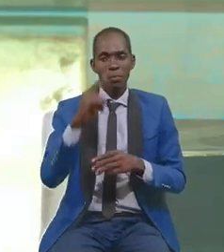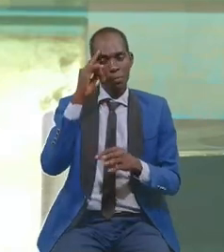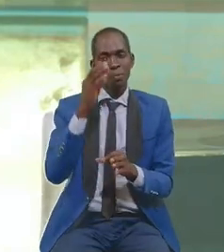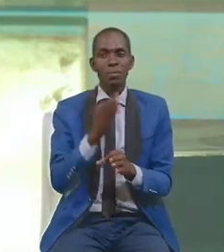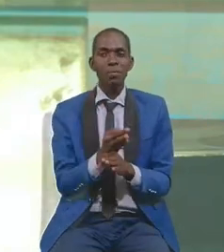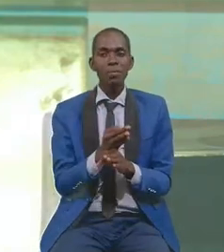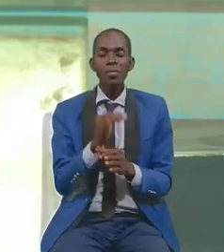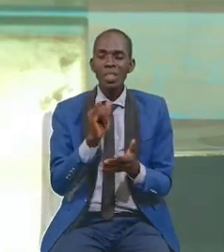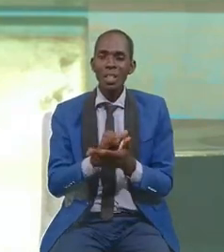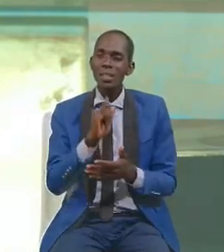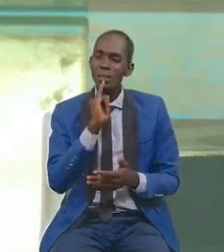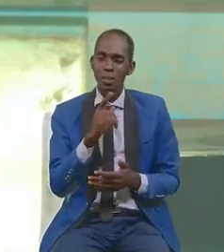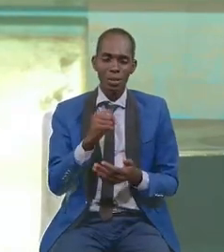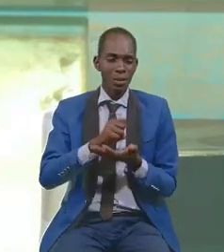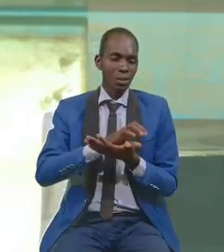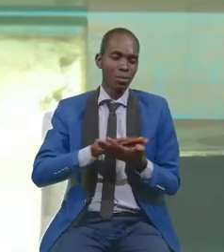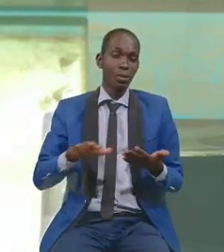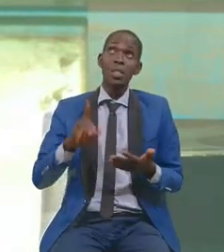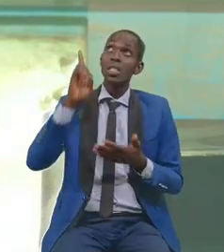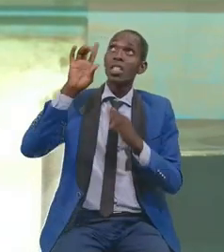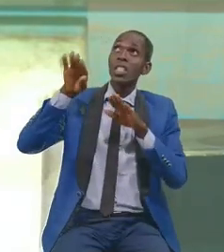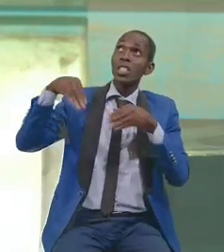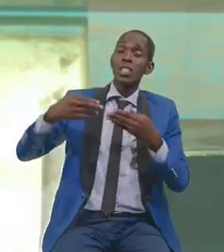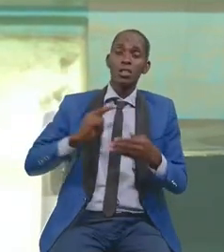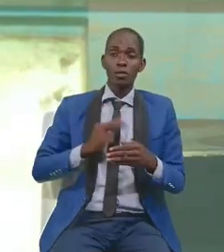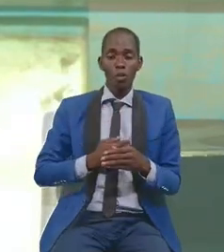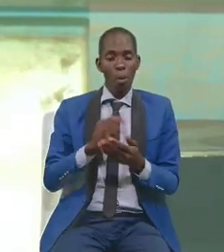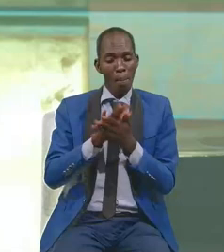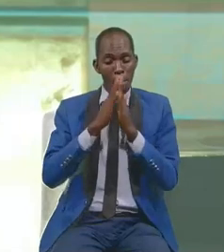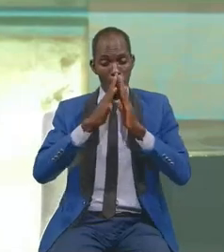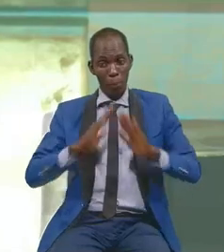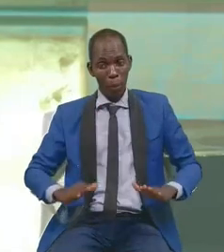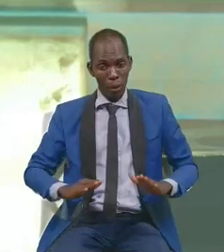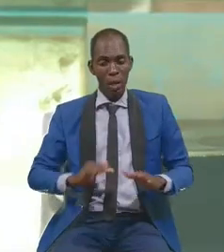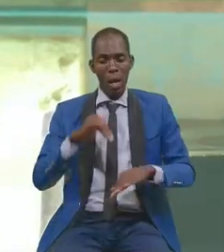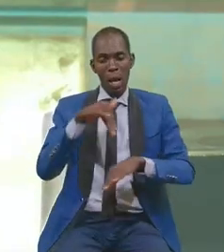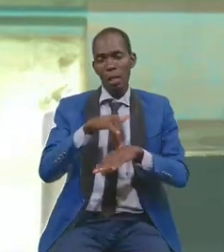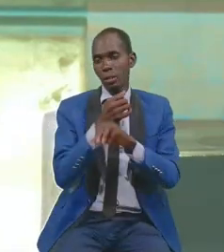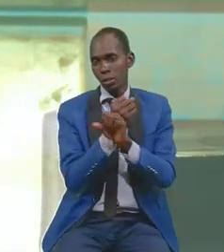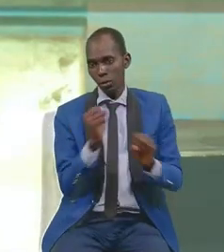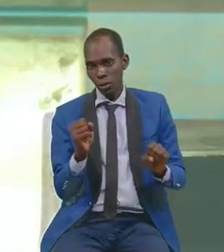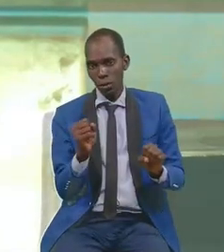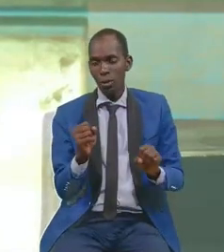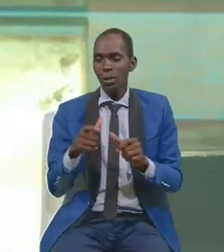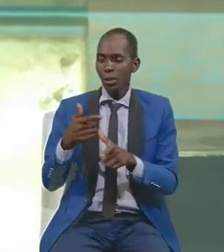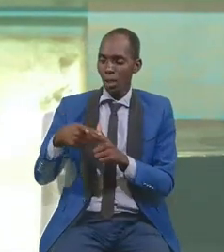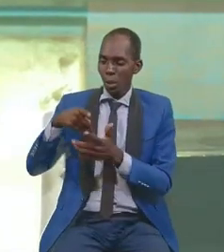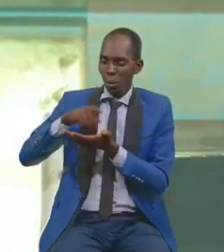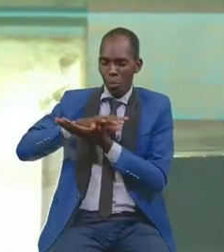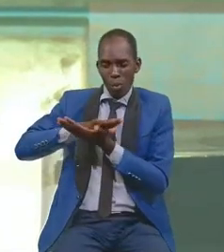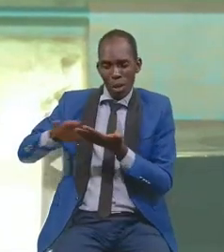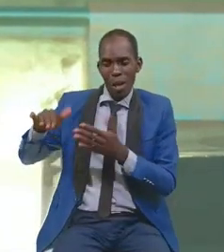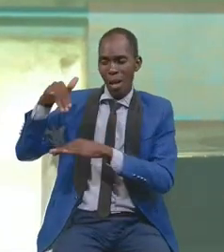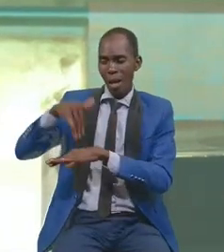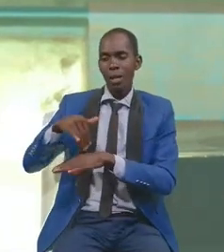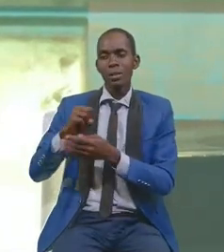réelle chose. Il donne la paix au salut. Il nous donne la pureté à la sanctification. Et dit, il